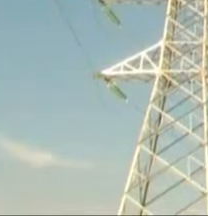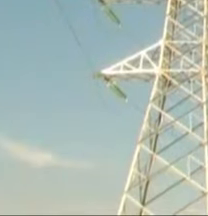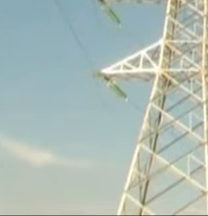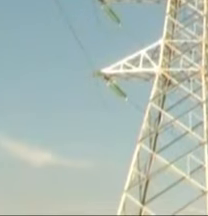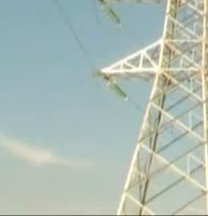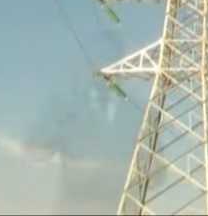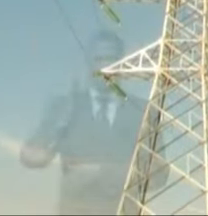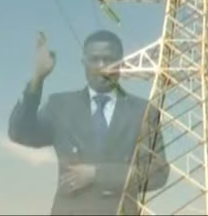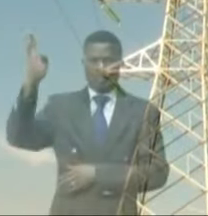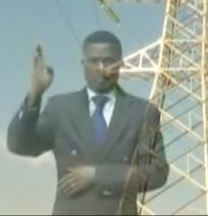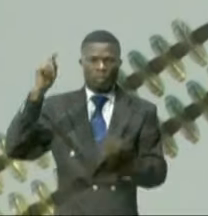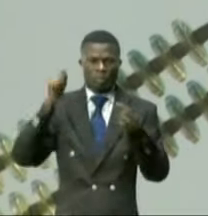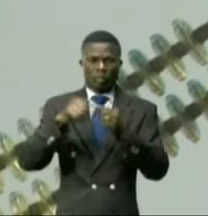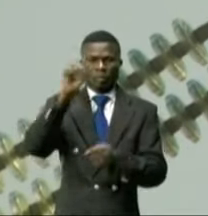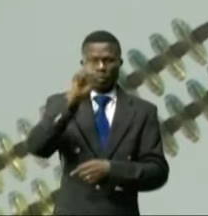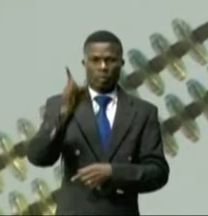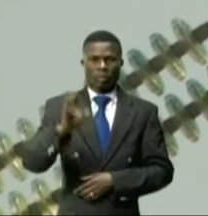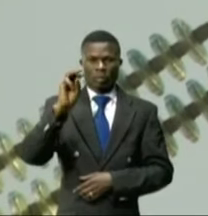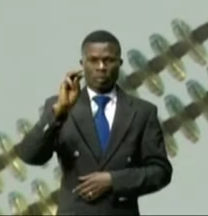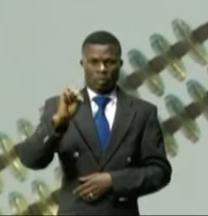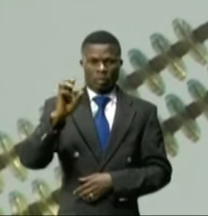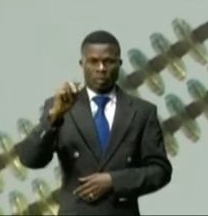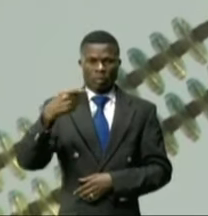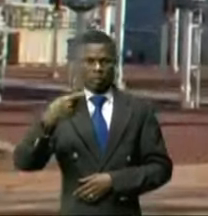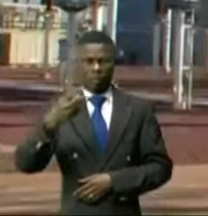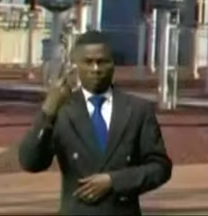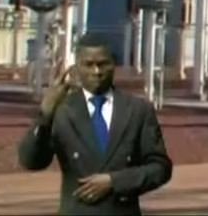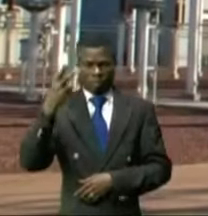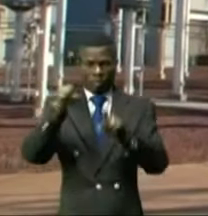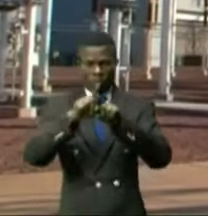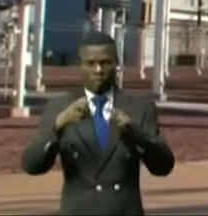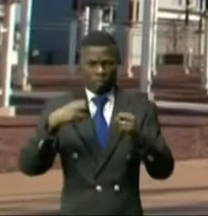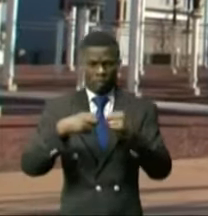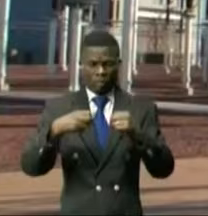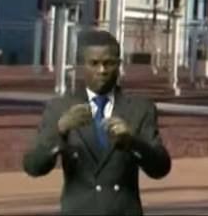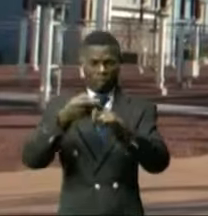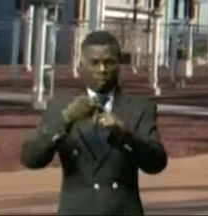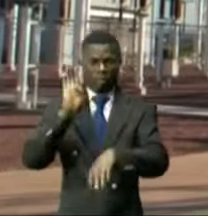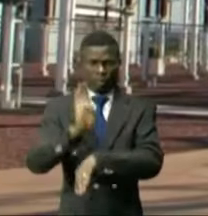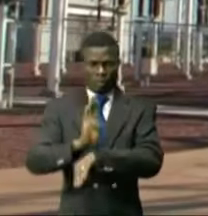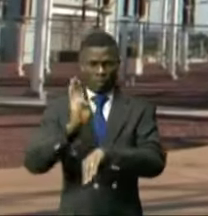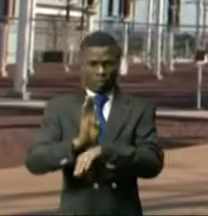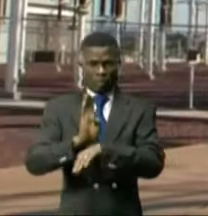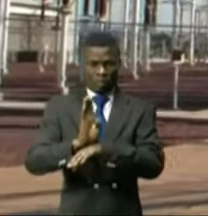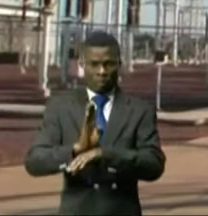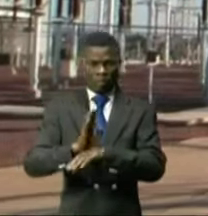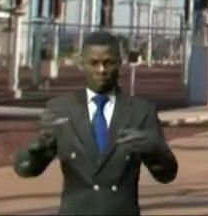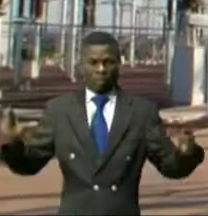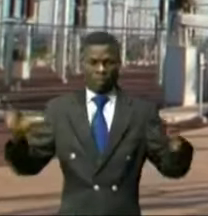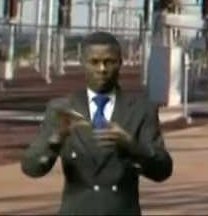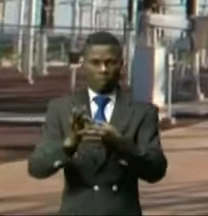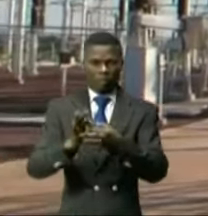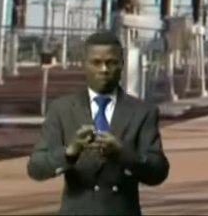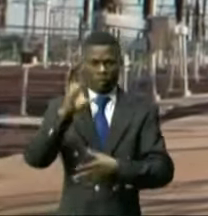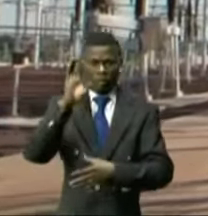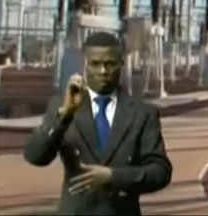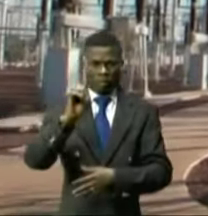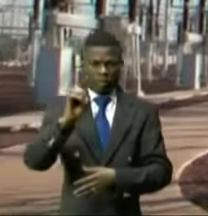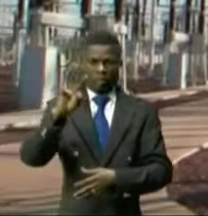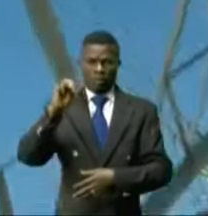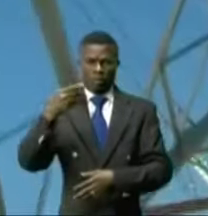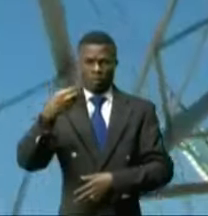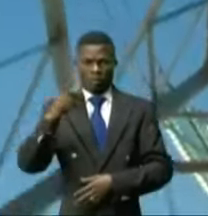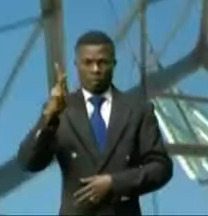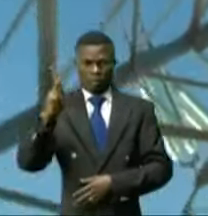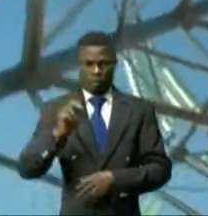Zongo 2 jusqu'à Kinsuka. Ce poste reçoit également du courant de Brazzaville pour constituer en plus 50 MW